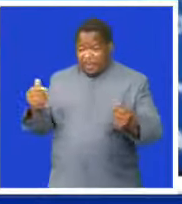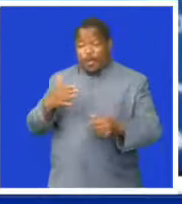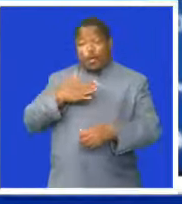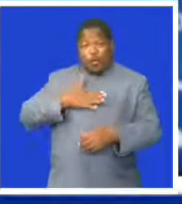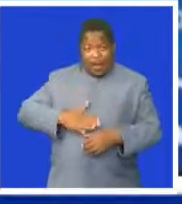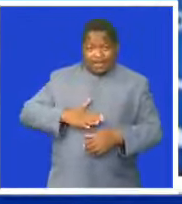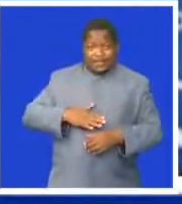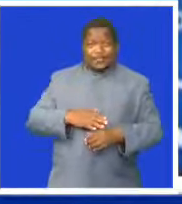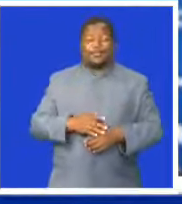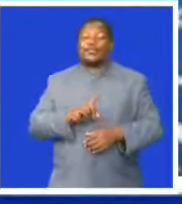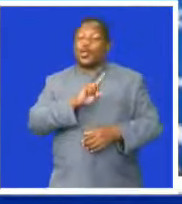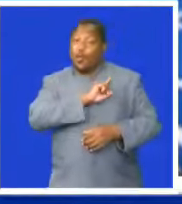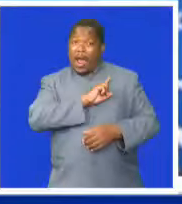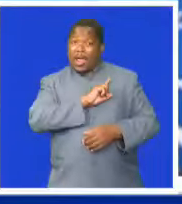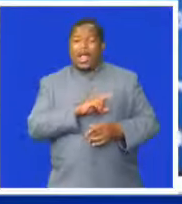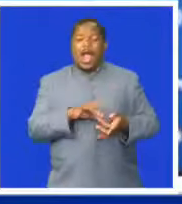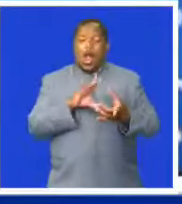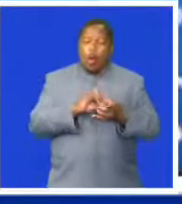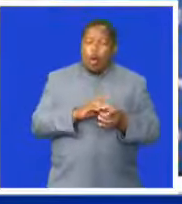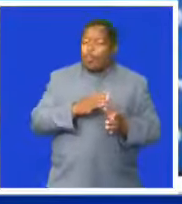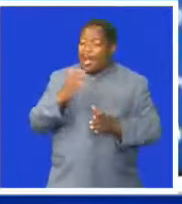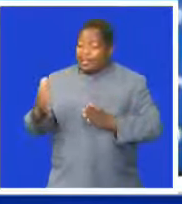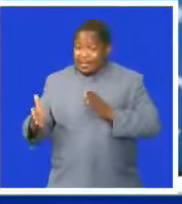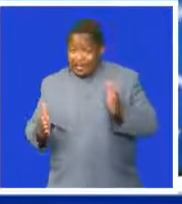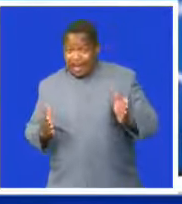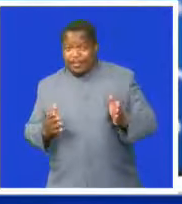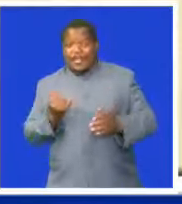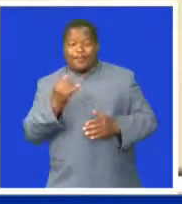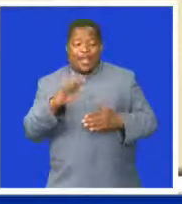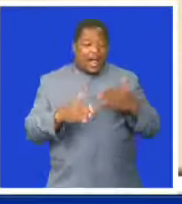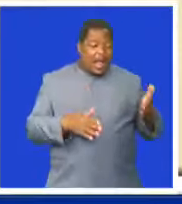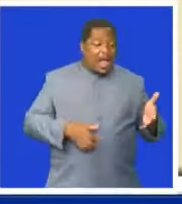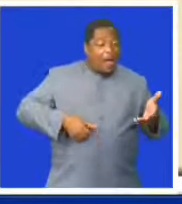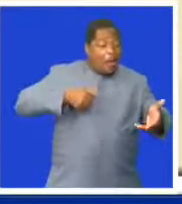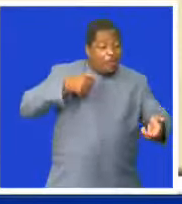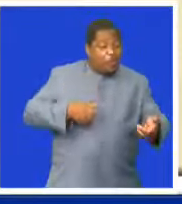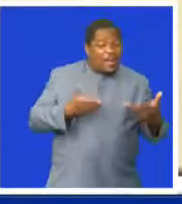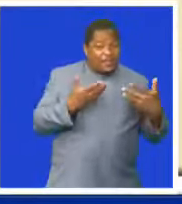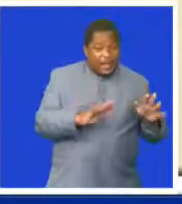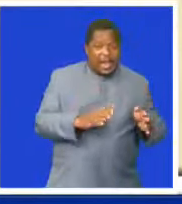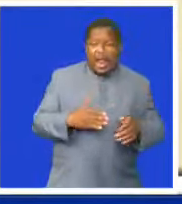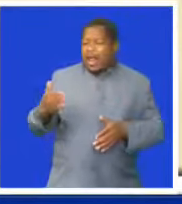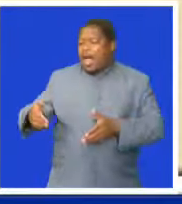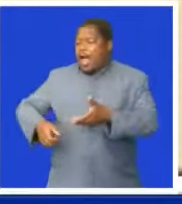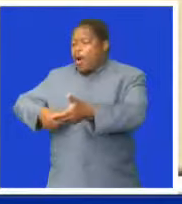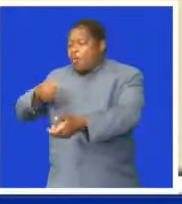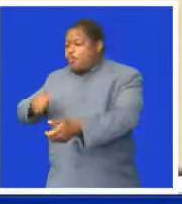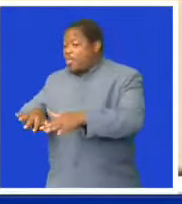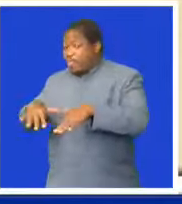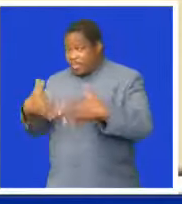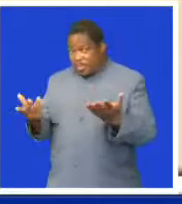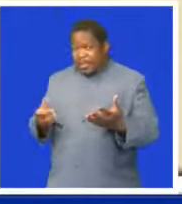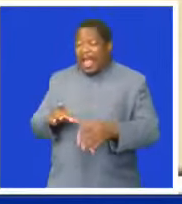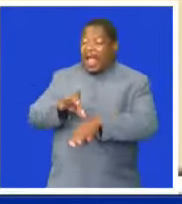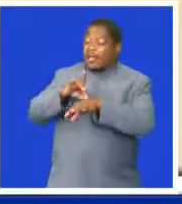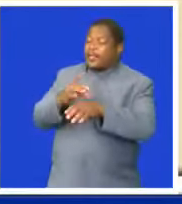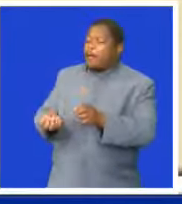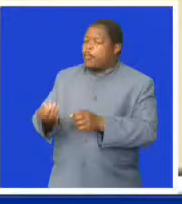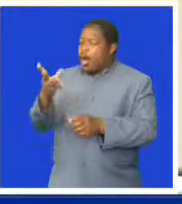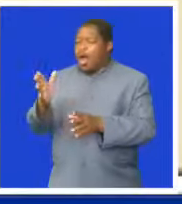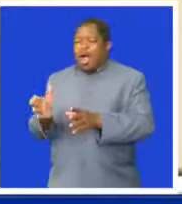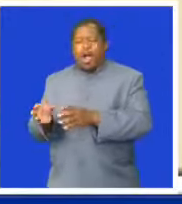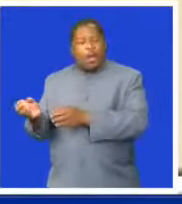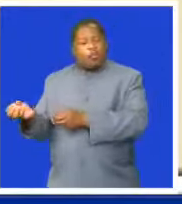Nana yelo muntu ngoba thina sibobabe siyabadinga bani. Umthane Nkosi Mkhumbi losebandleni lelibukete